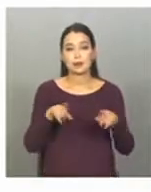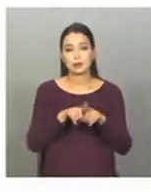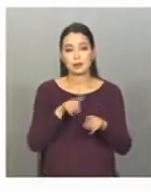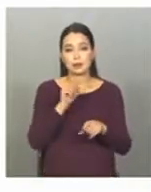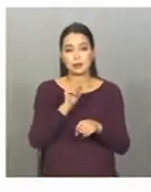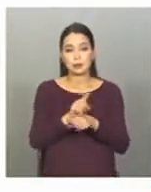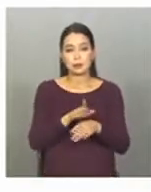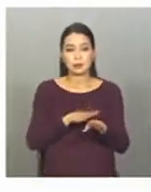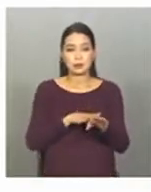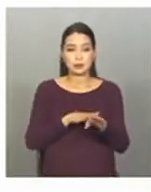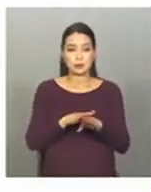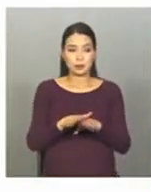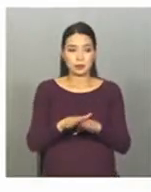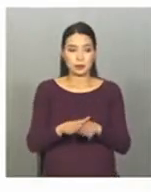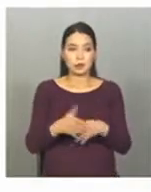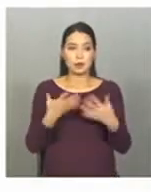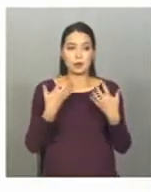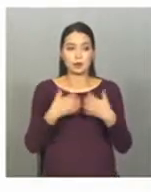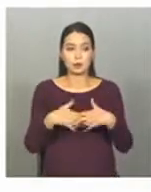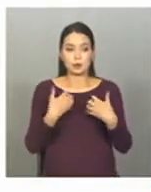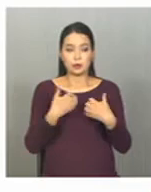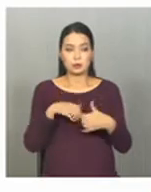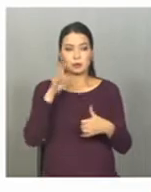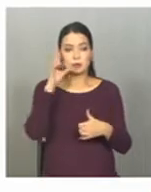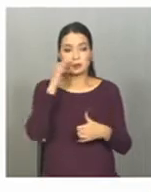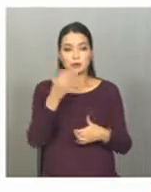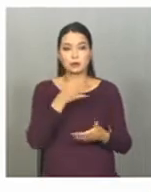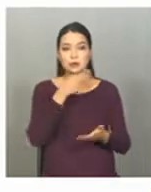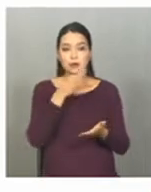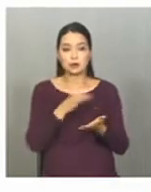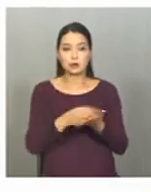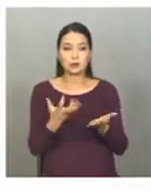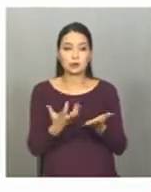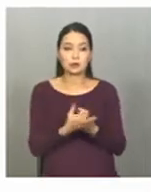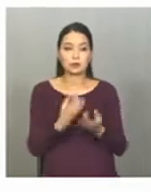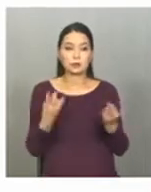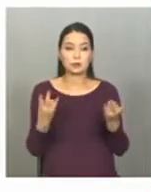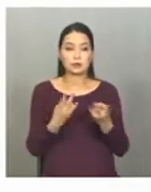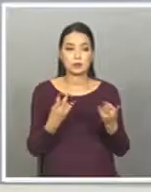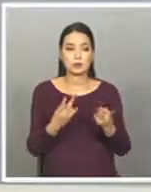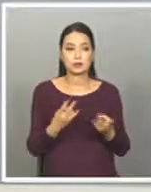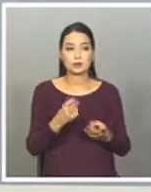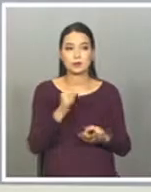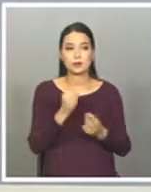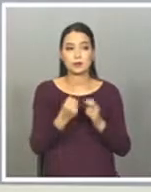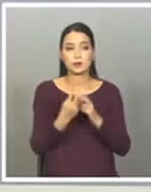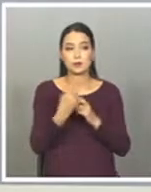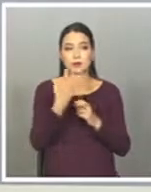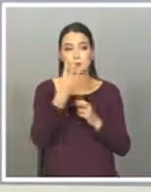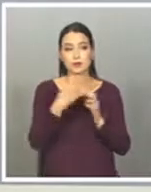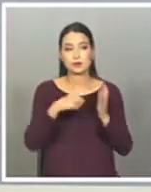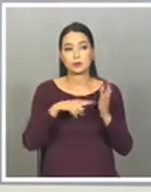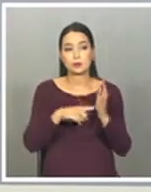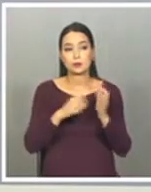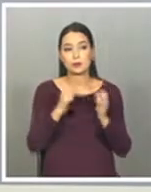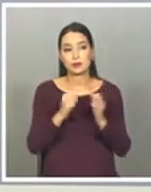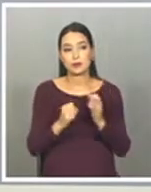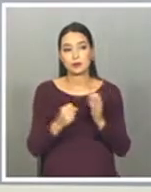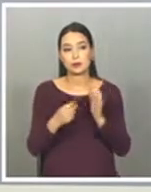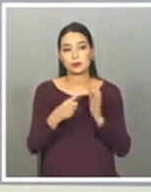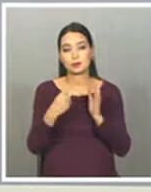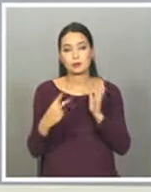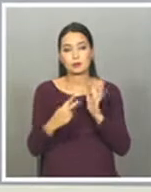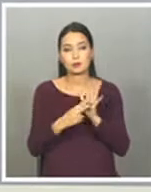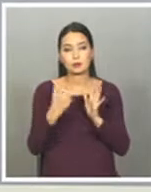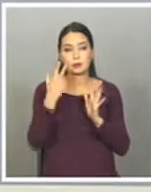орындайық. Өрнектің мәнін табыңыз. А-ның 12-ден 5 дәрежесі көбейтілген а-ның минус 8-ден